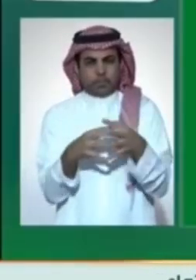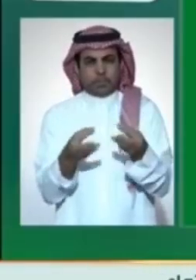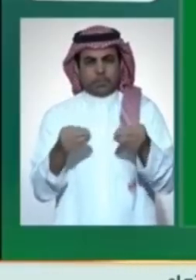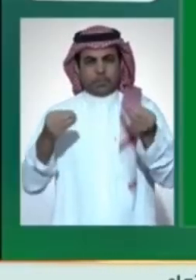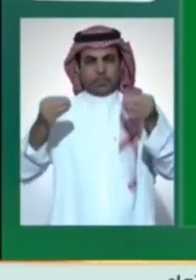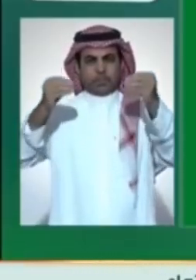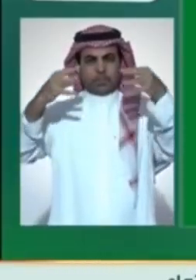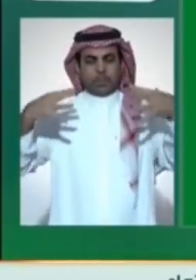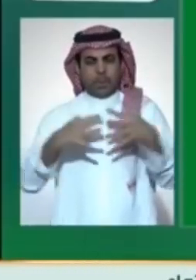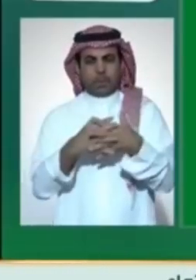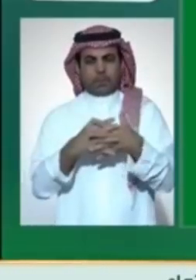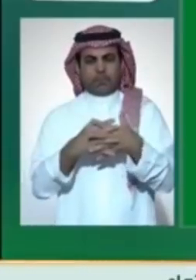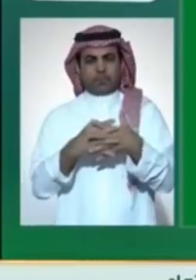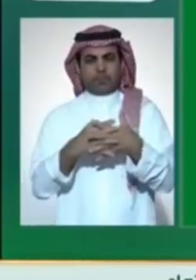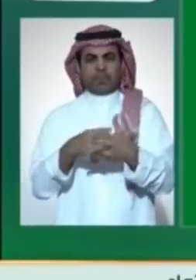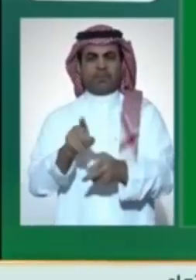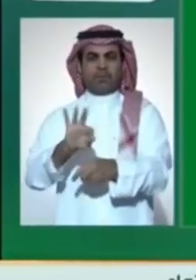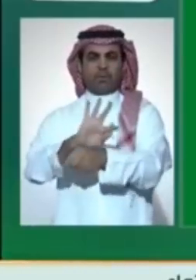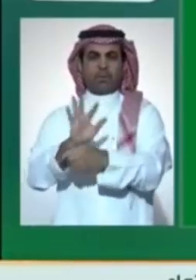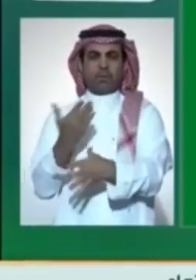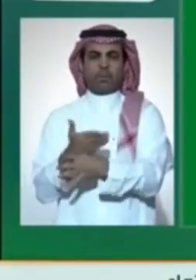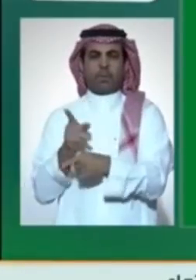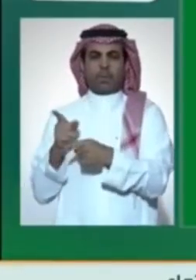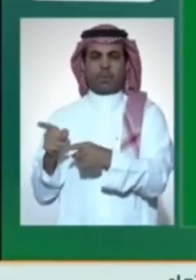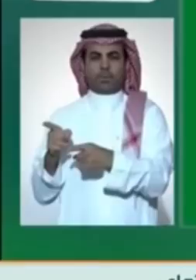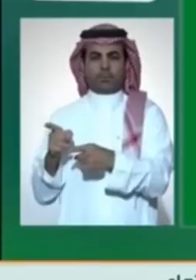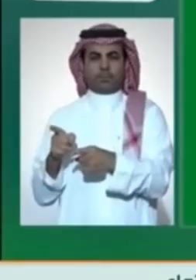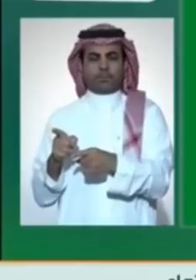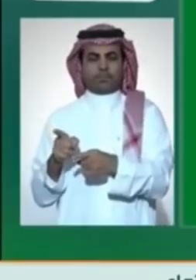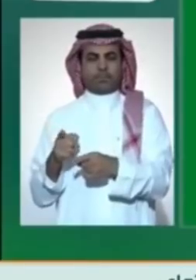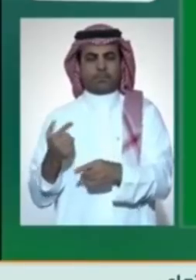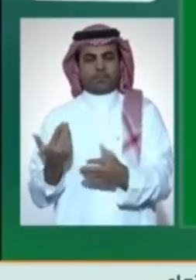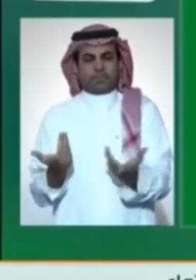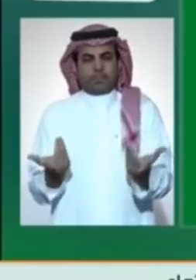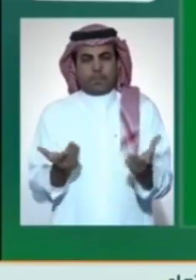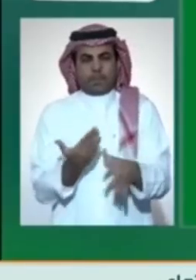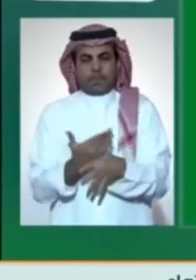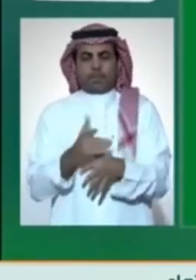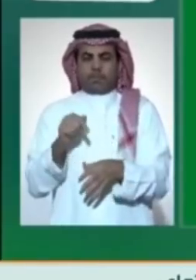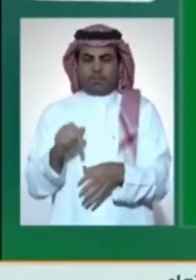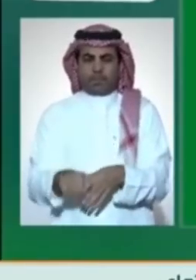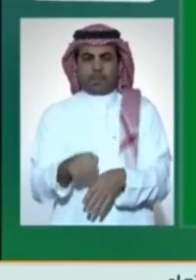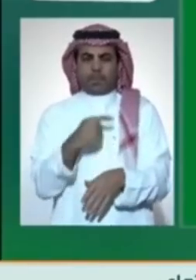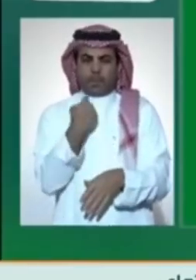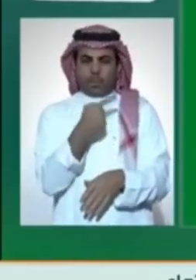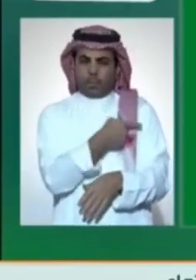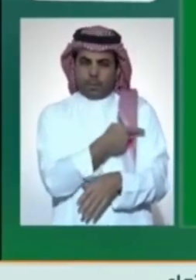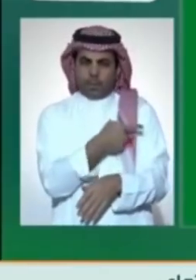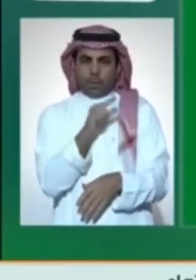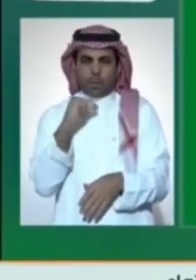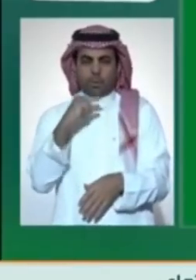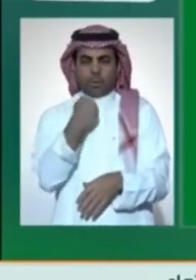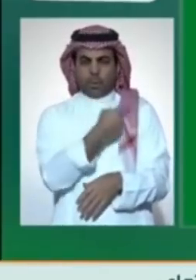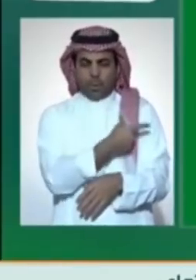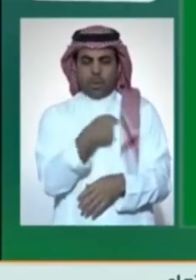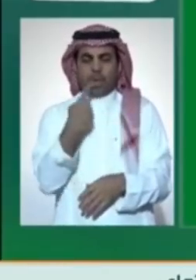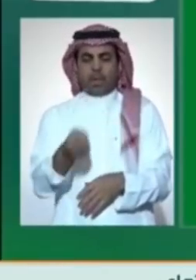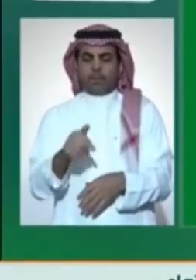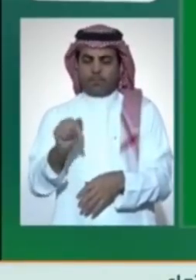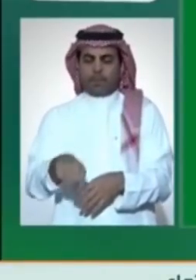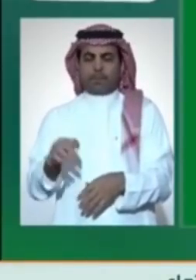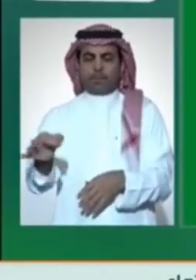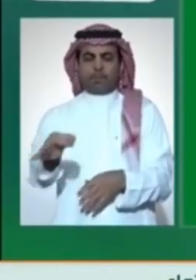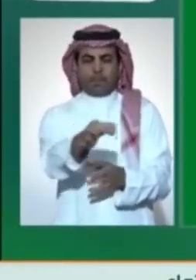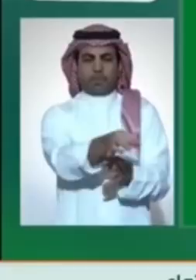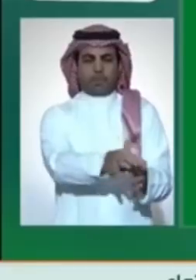نعم، الأغلب الأعم السمة الظاهرة هي التقيد، لكن هنالك حالات للأسف رصدت وفي مجموعة من مدن